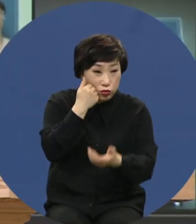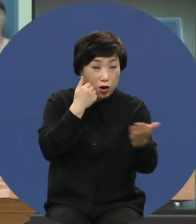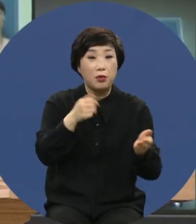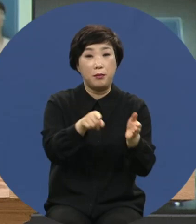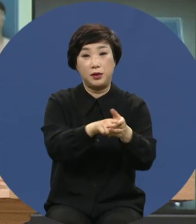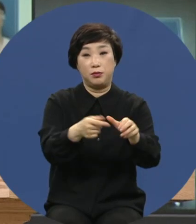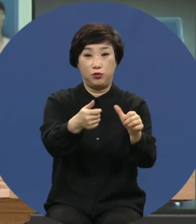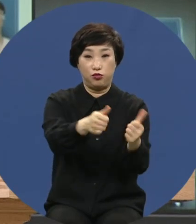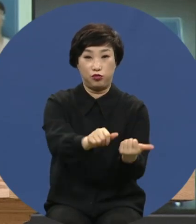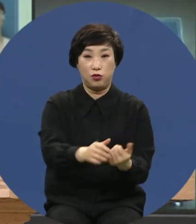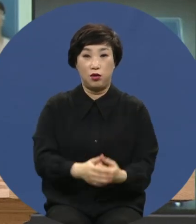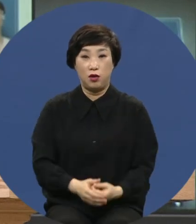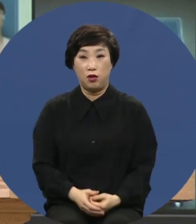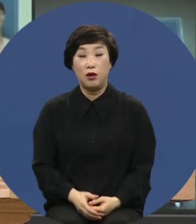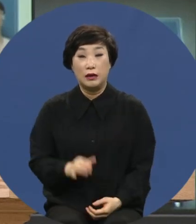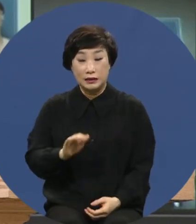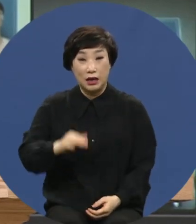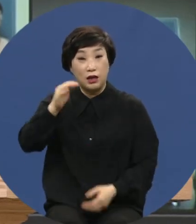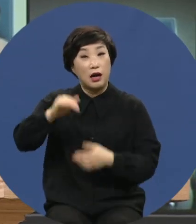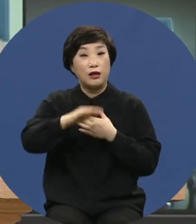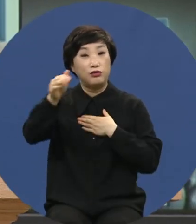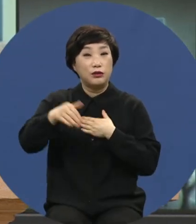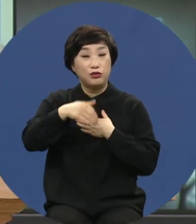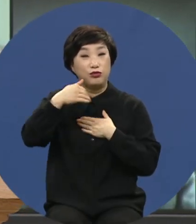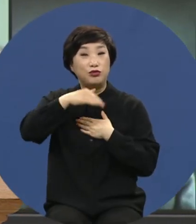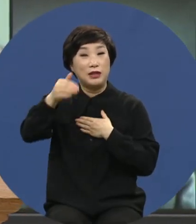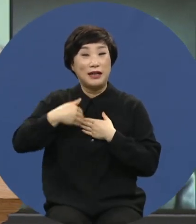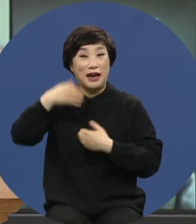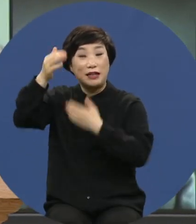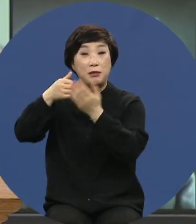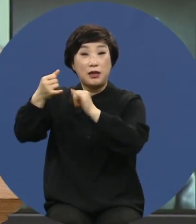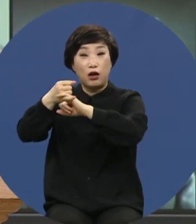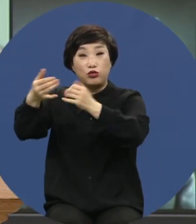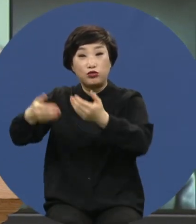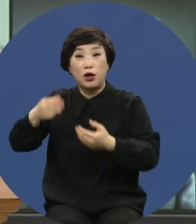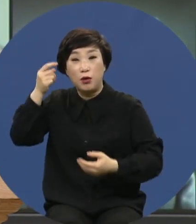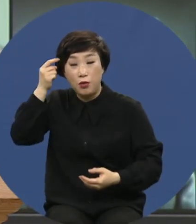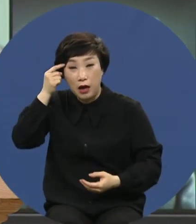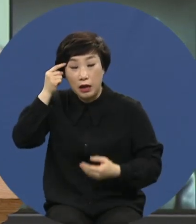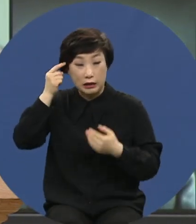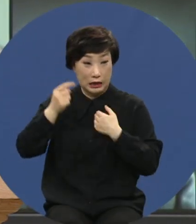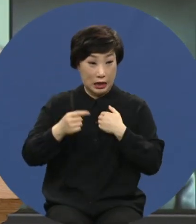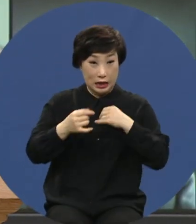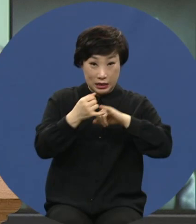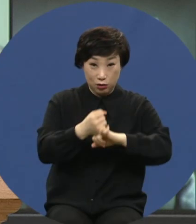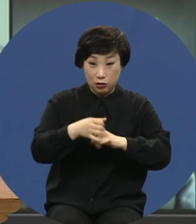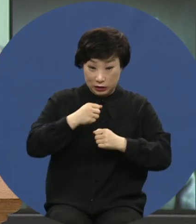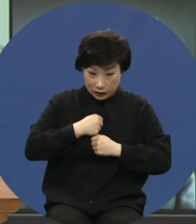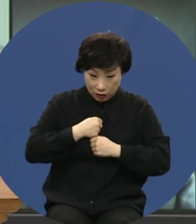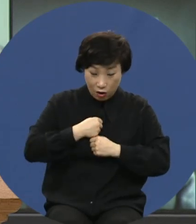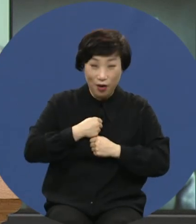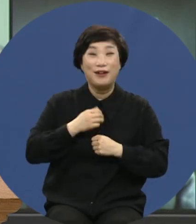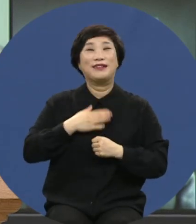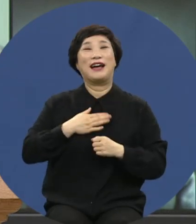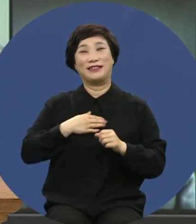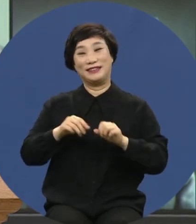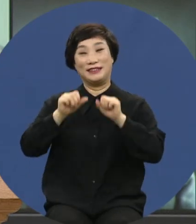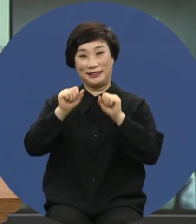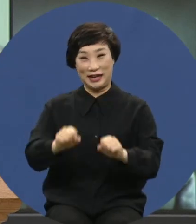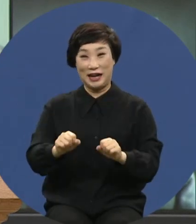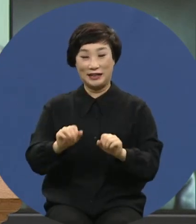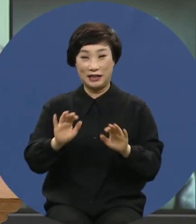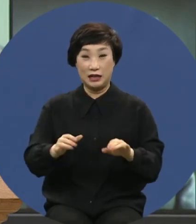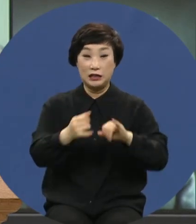죽은 것입니다. 그래도 하나님 우리에게 약속하시는 것은 무엇 때문이냐? 네가 약속을 지키면 너는 살아있는